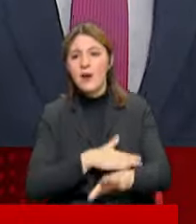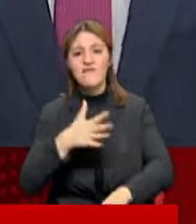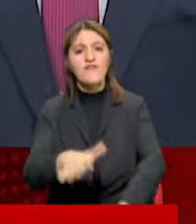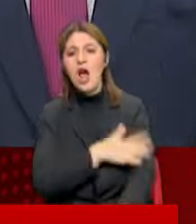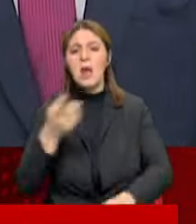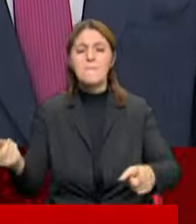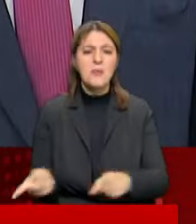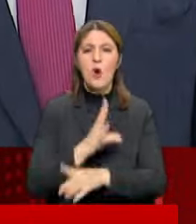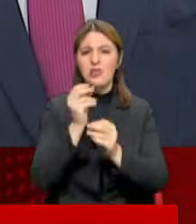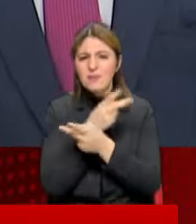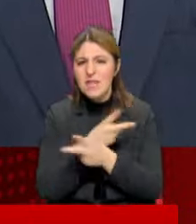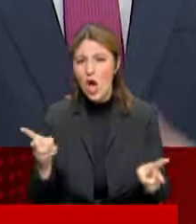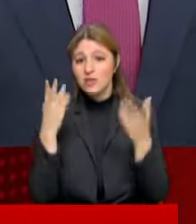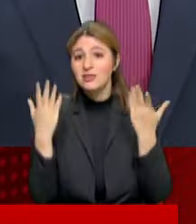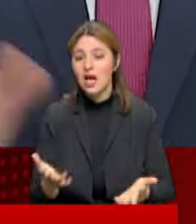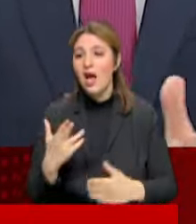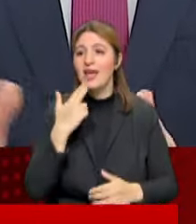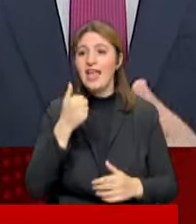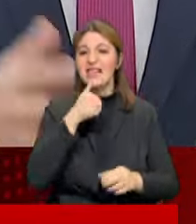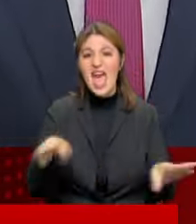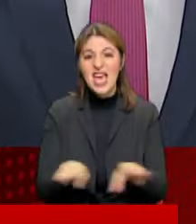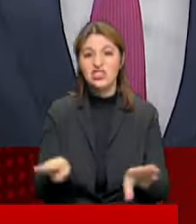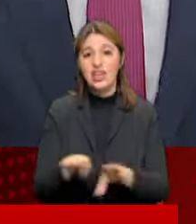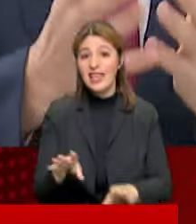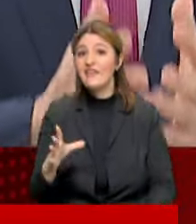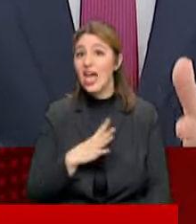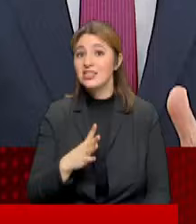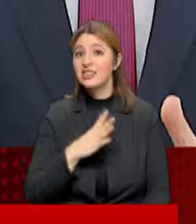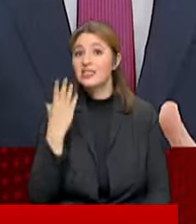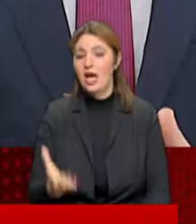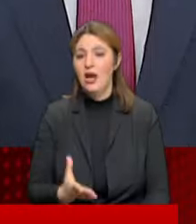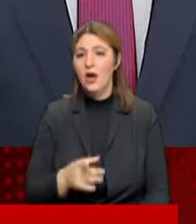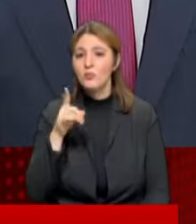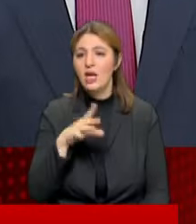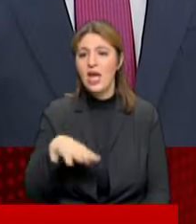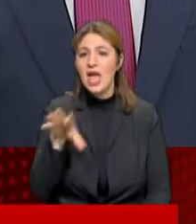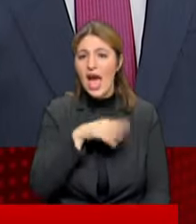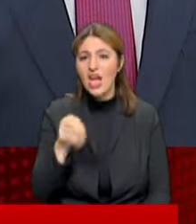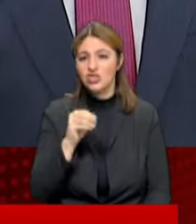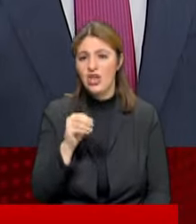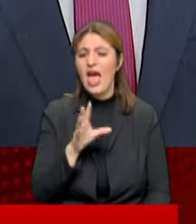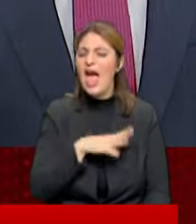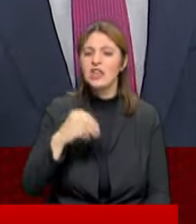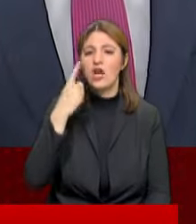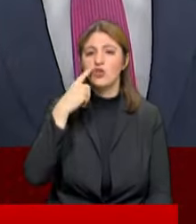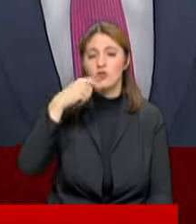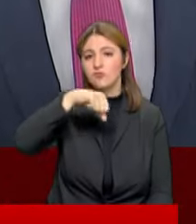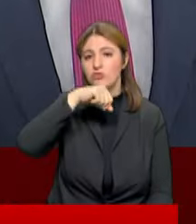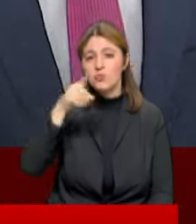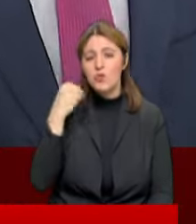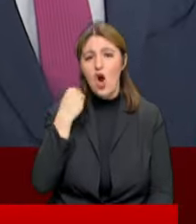vali olabiliyorsa kadın erkek eşitliği varsa bunu hepimiz her şeyi her şeyi Atatürk'e